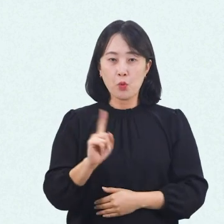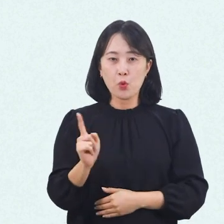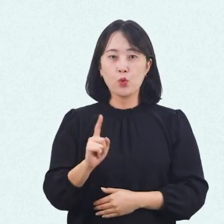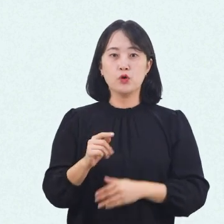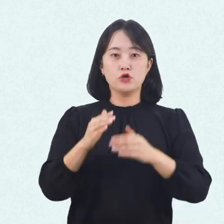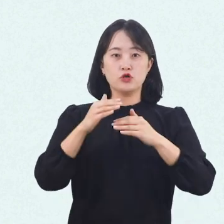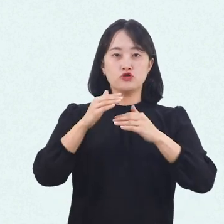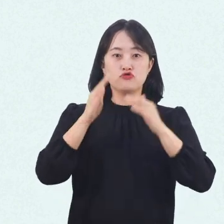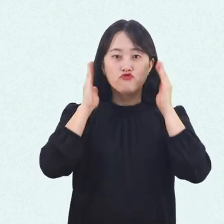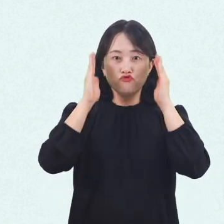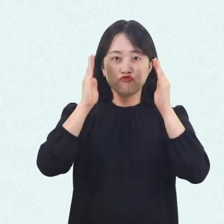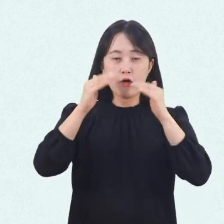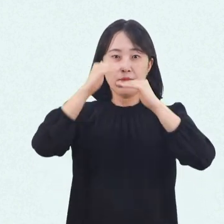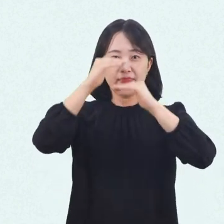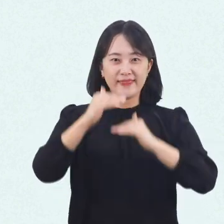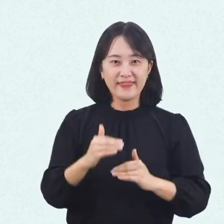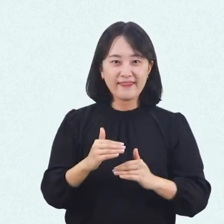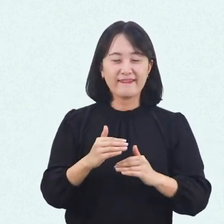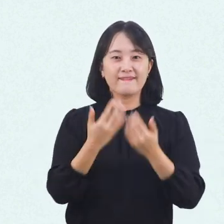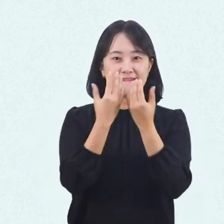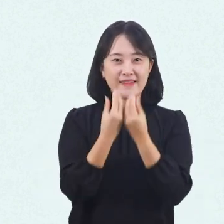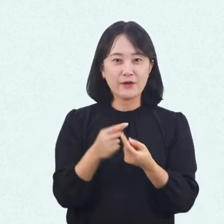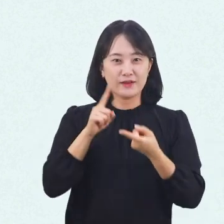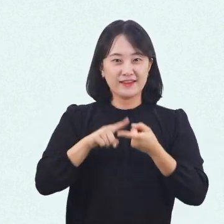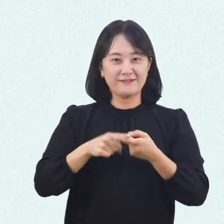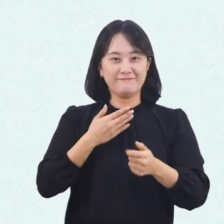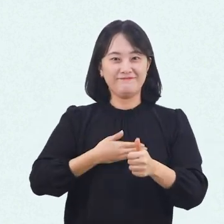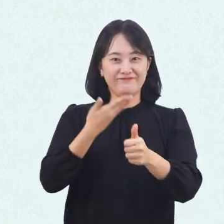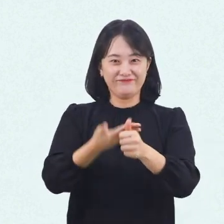대해 알아보는 시간을 갖도록 하겠습니다.